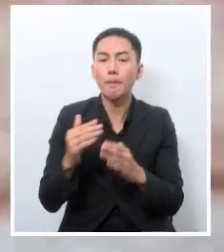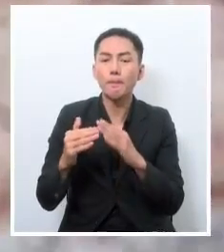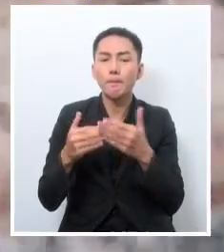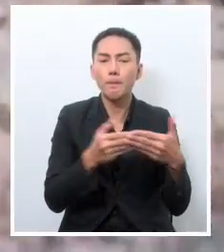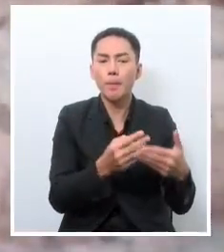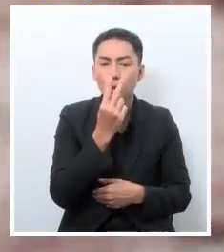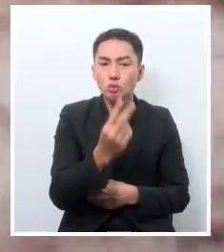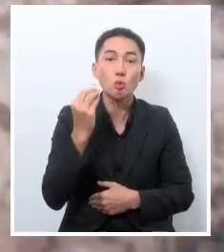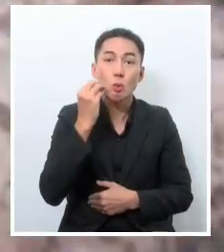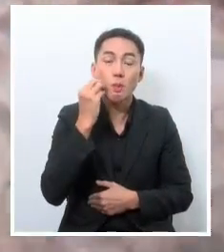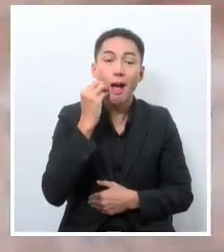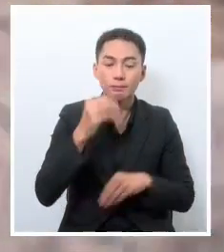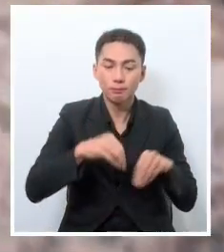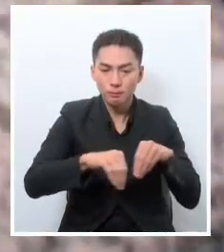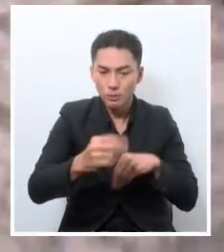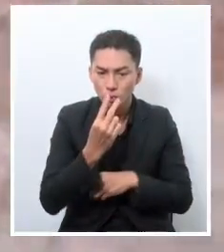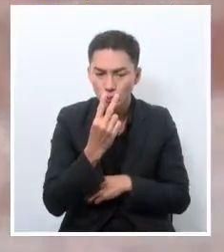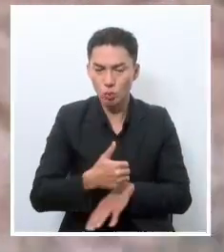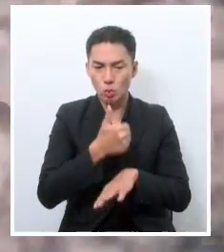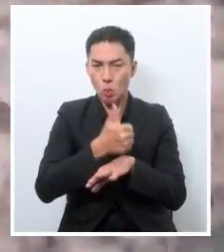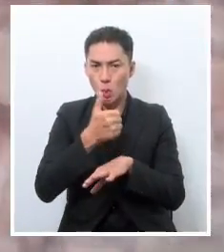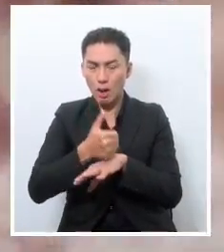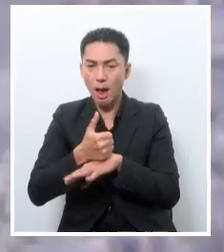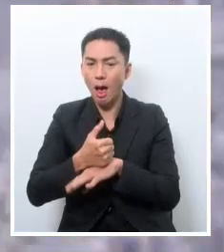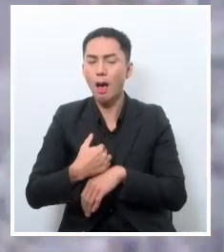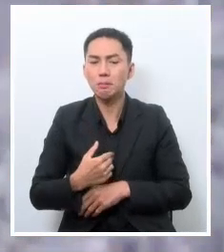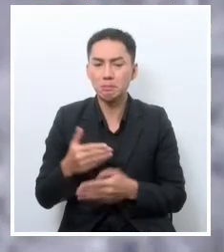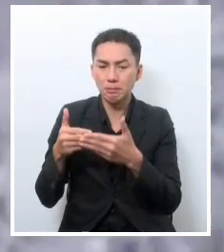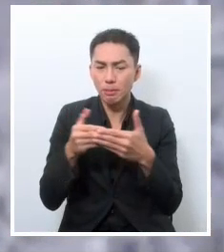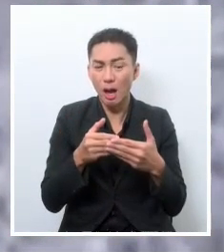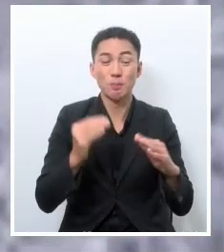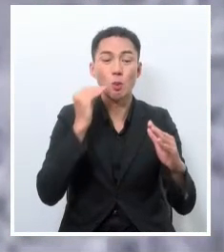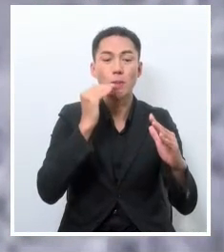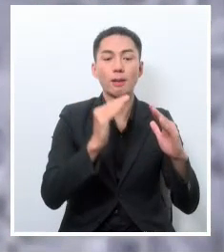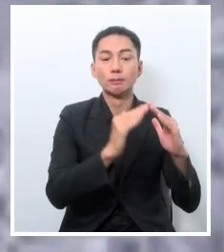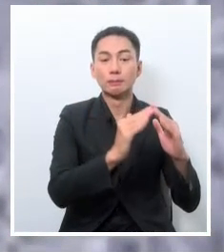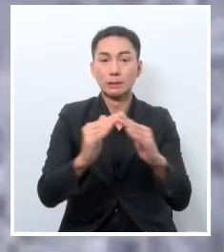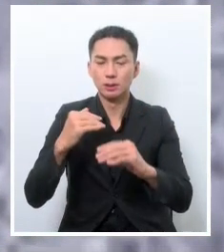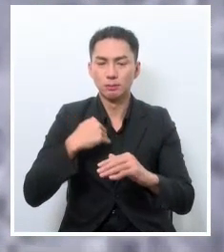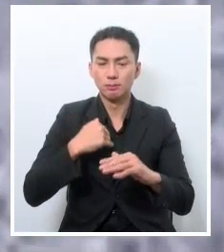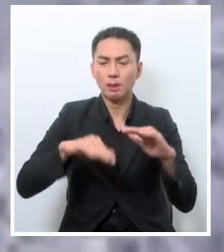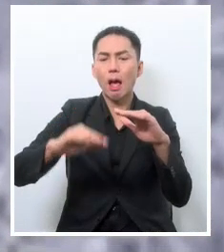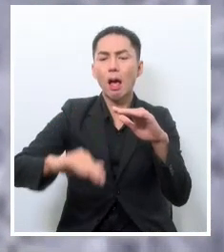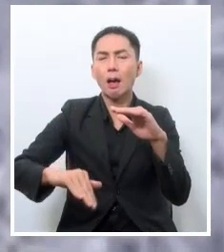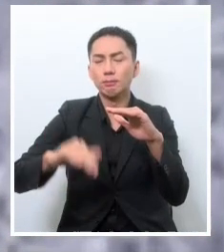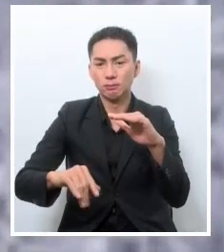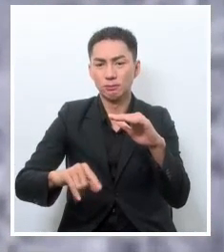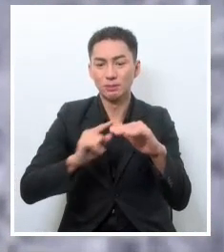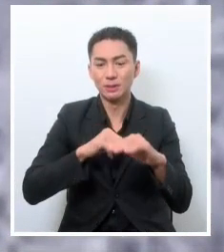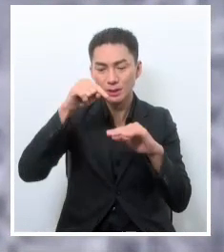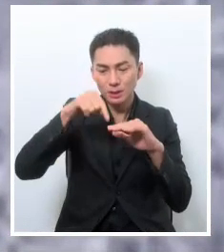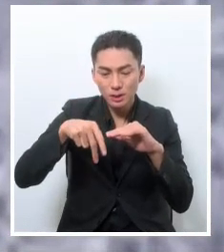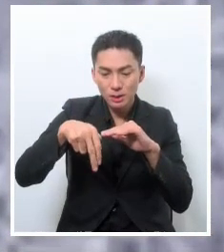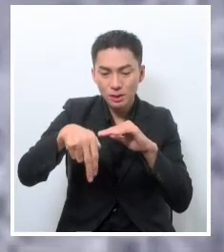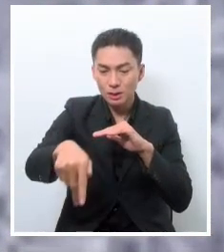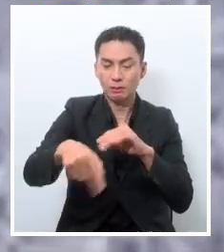แข้งโดยพระองค์ทรงทำหน้าที่เป็นหัวหน้าชุดปฏิบติการซึ่งหมู่บ้านแห่งนี้ตั้งอยู่ในระดับต่ำและอยู่ห่างจากฐานปฏิบัติการออก